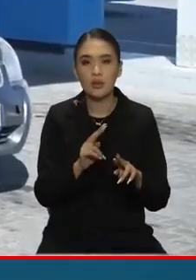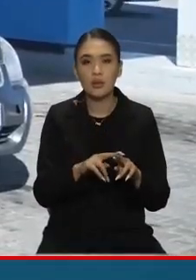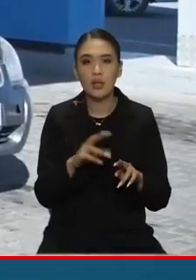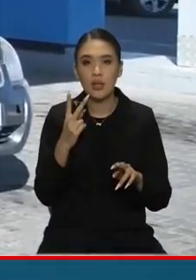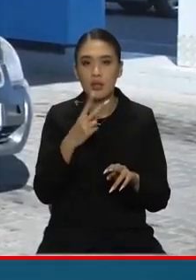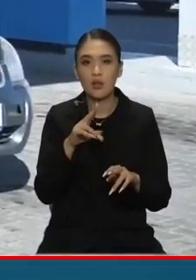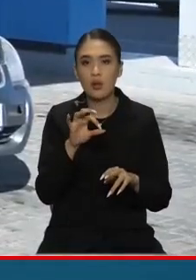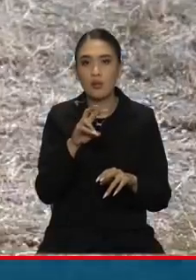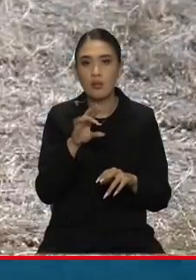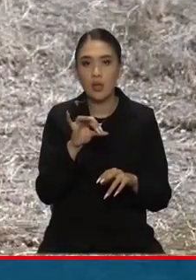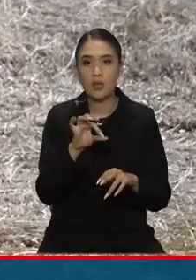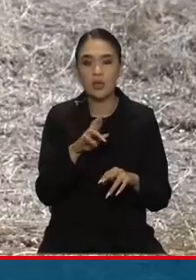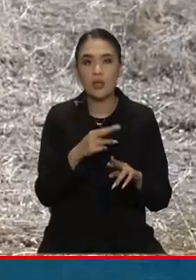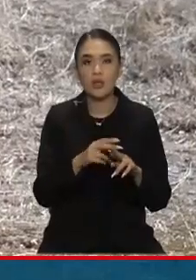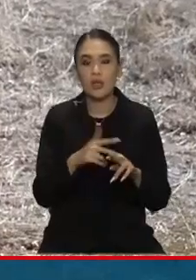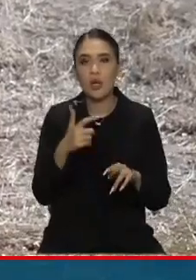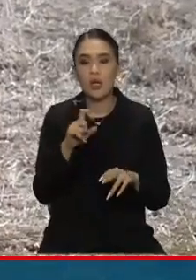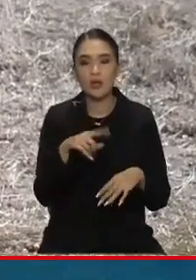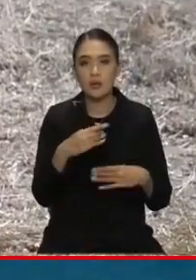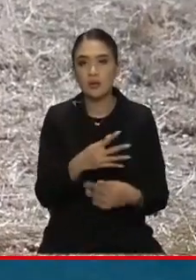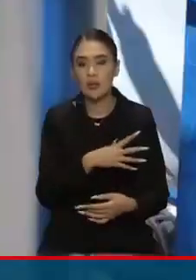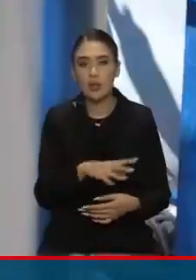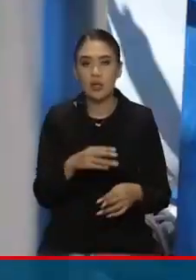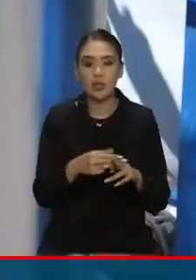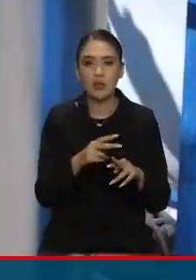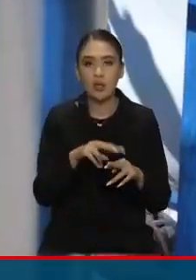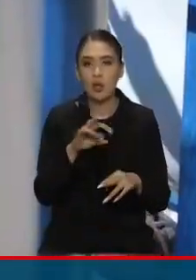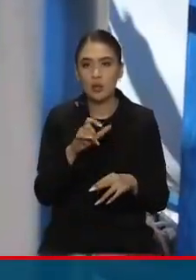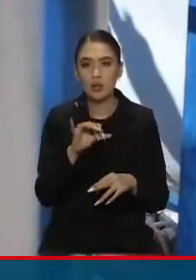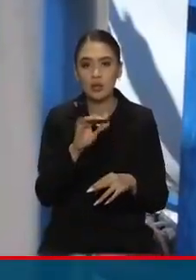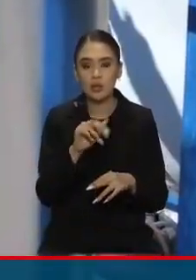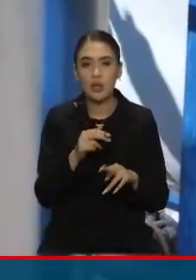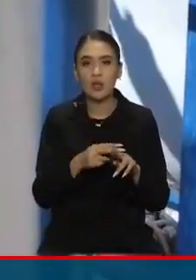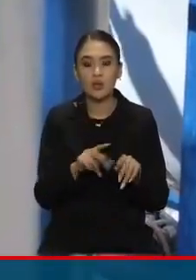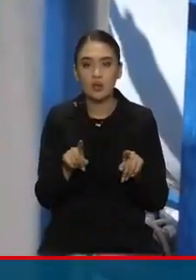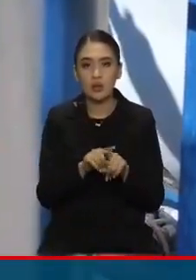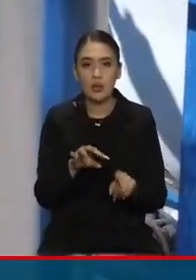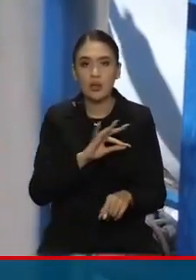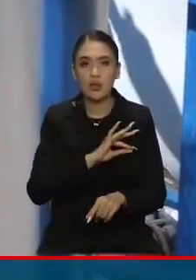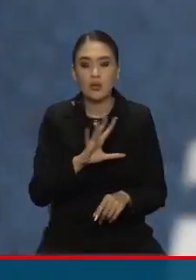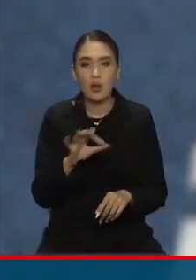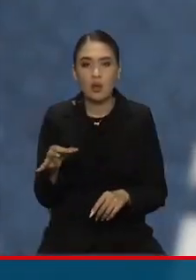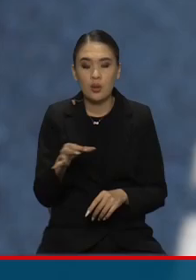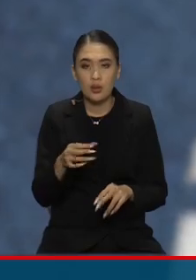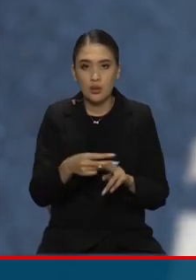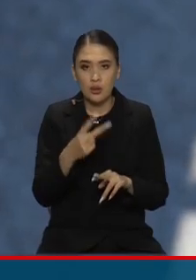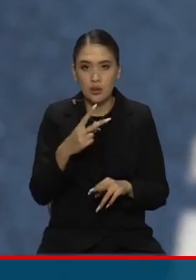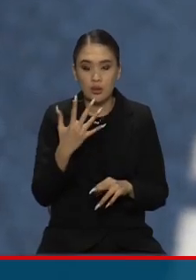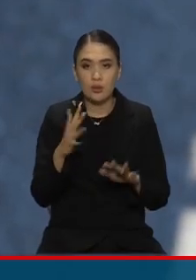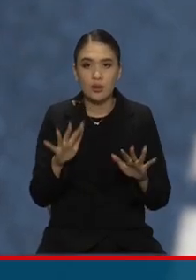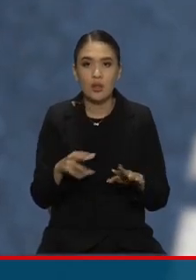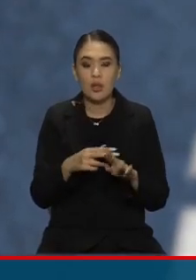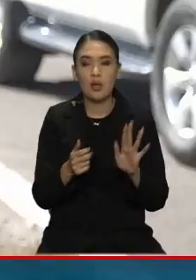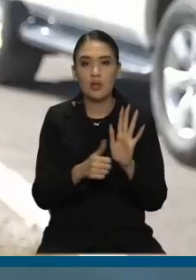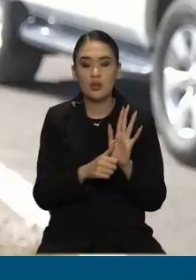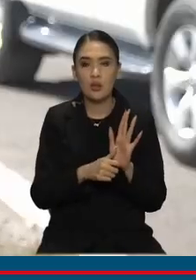екі компанияға әлеуметтік газ берілмеген. Талап сондай. Логистикада жүйесіз. Осы күнге дейін облыстағы 25 бекеттің 6-ы